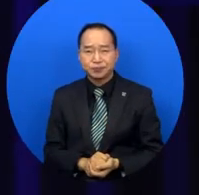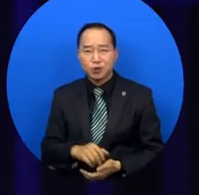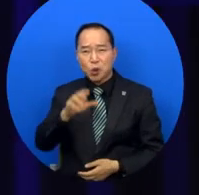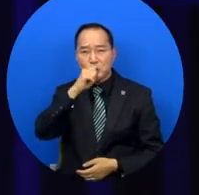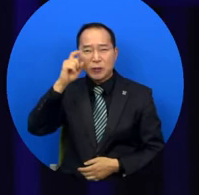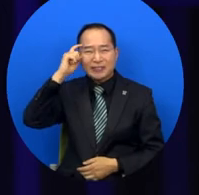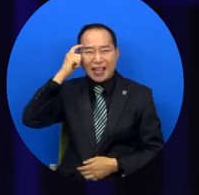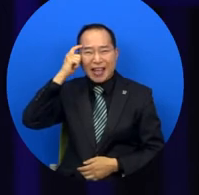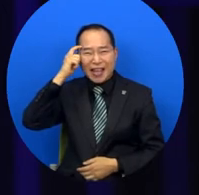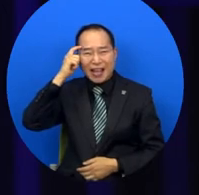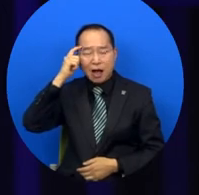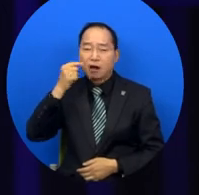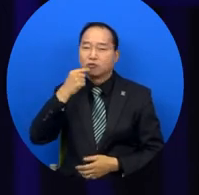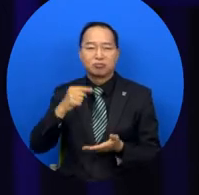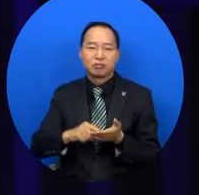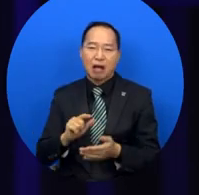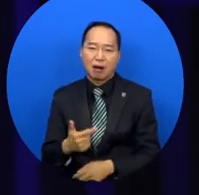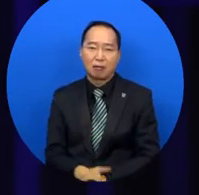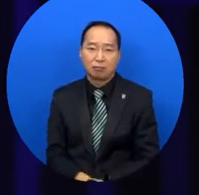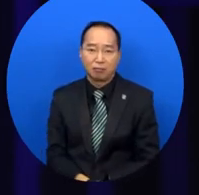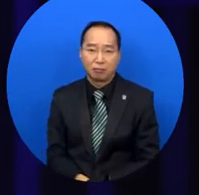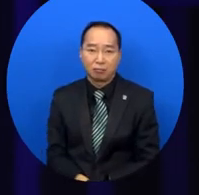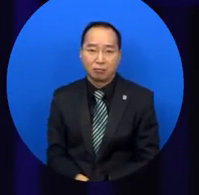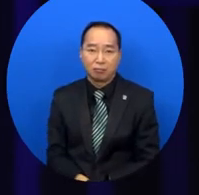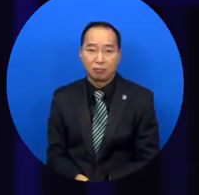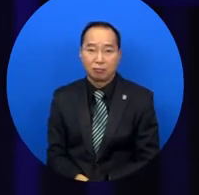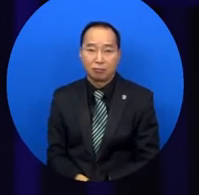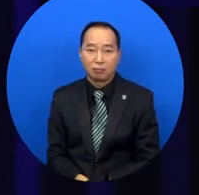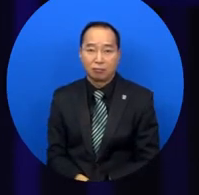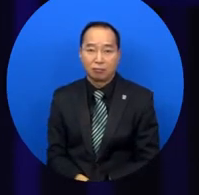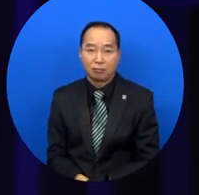잘해보려고 했지만 그게 쉽진 않았어요.